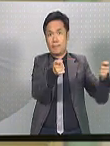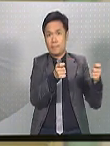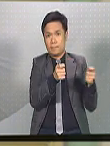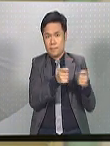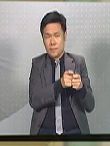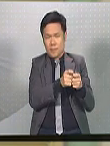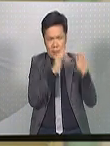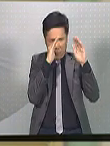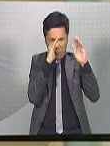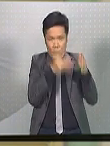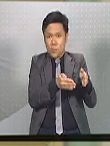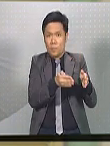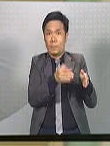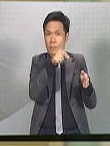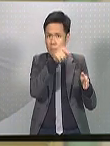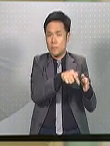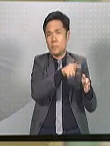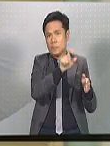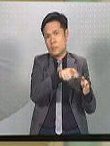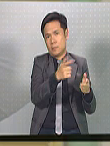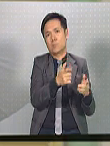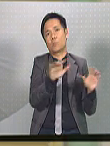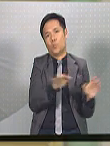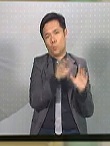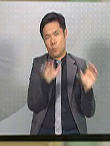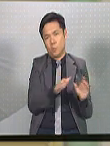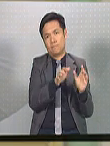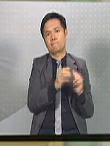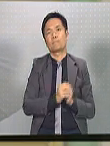dari segi tindakan yang perlu dilakukan ya